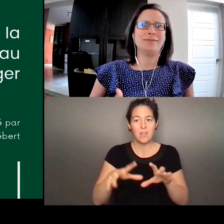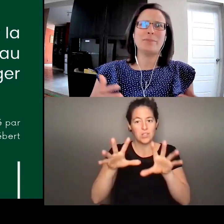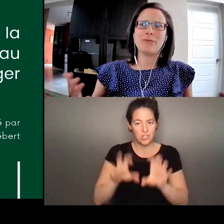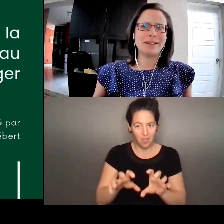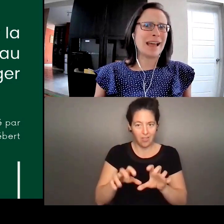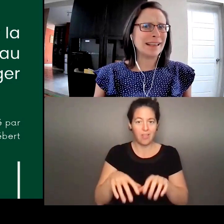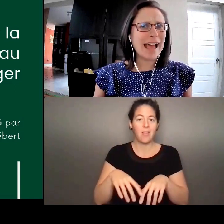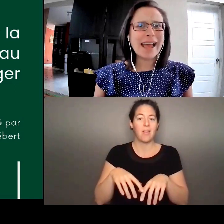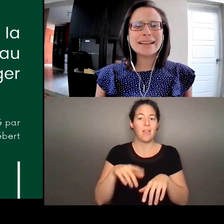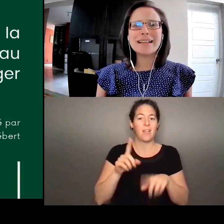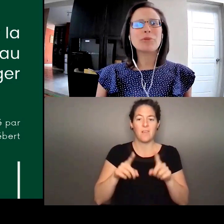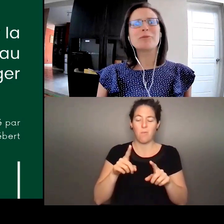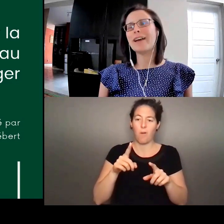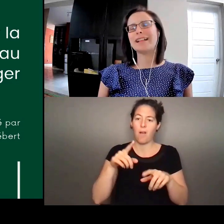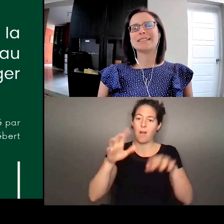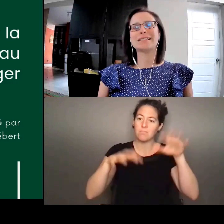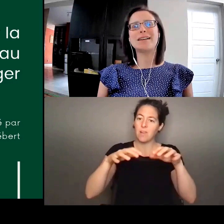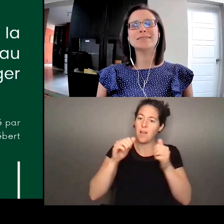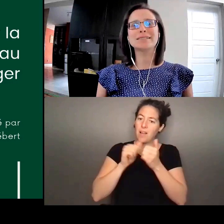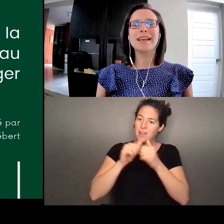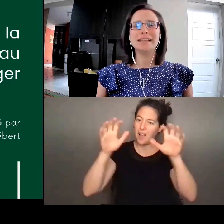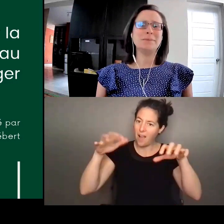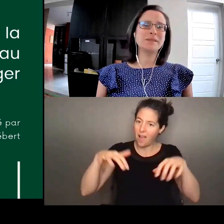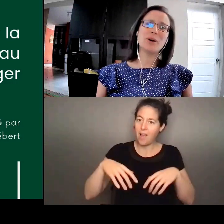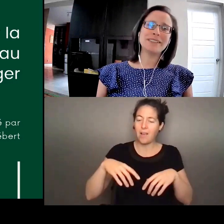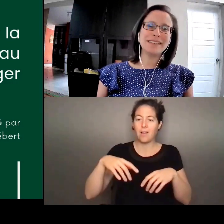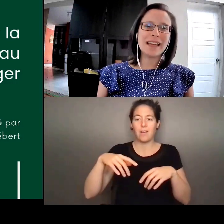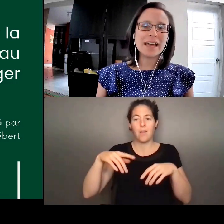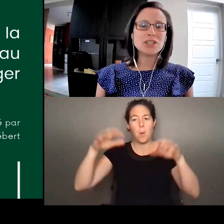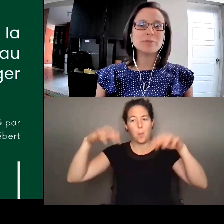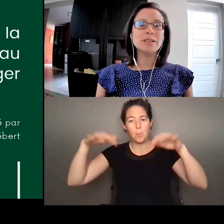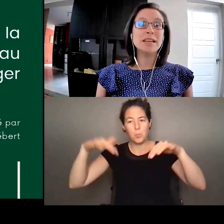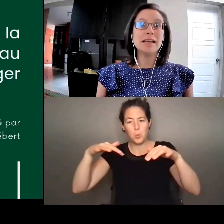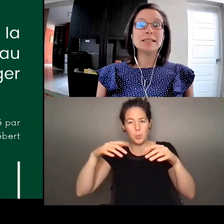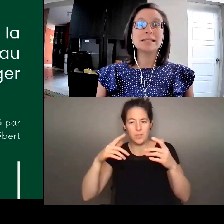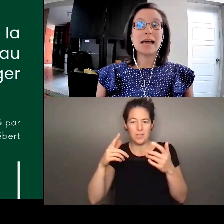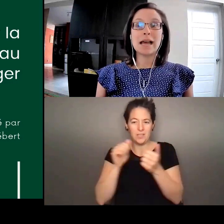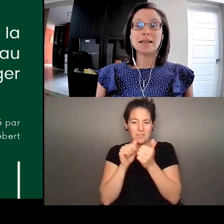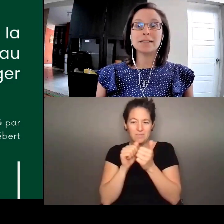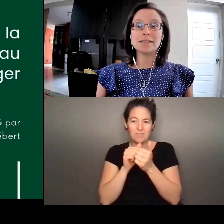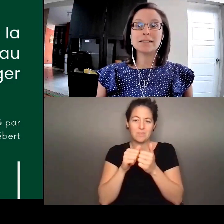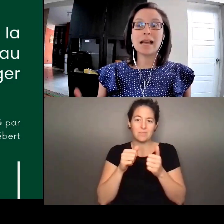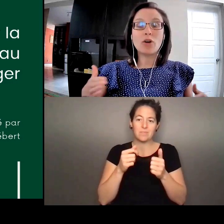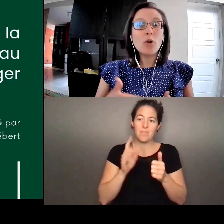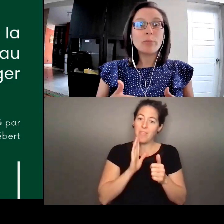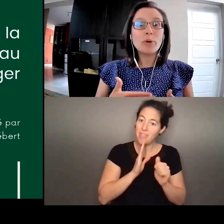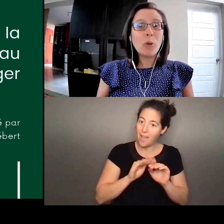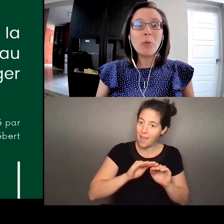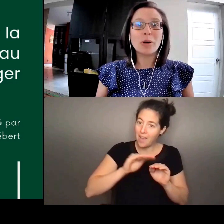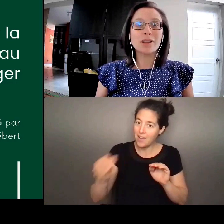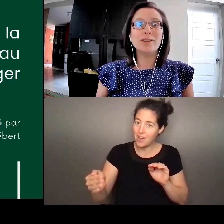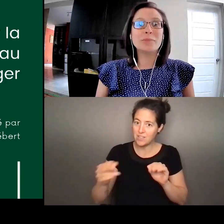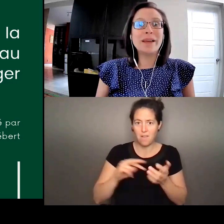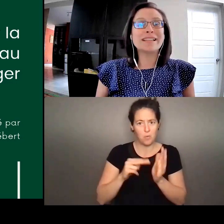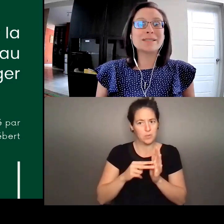avec parfois de la grêle, de la pluie verglaçante, des petites bordées de neige, puis ça coupe